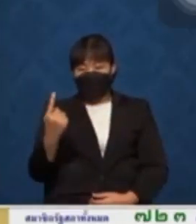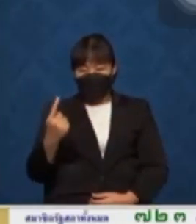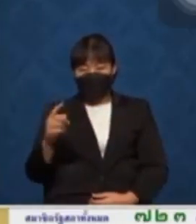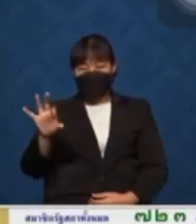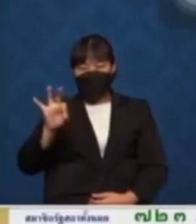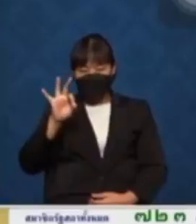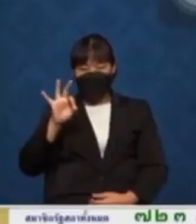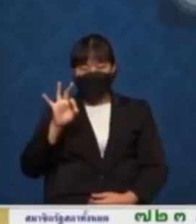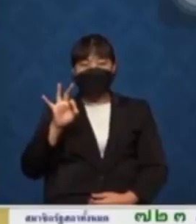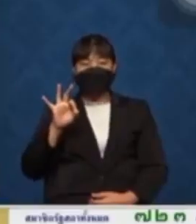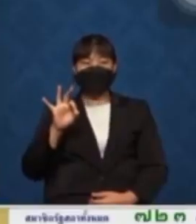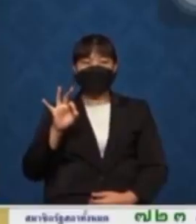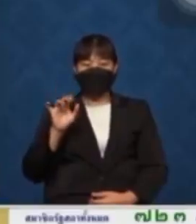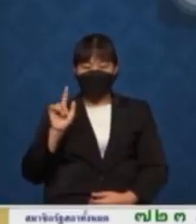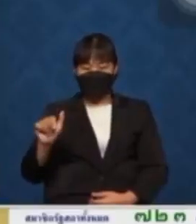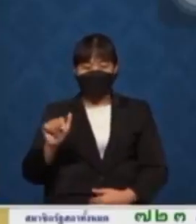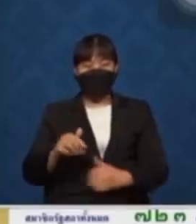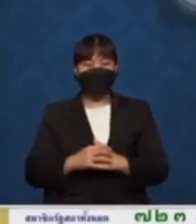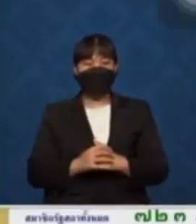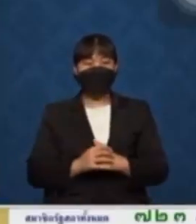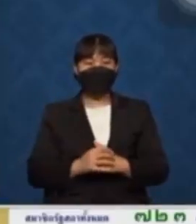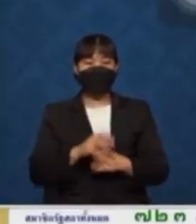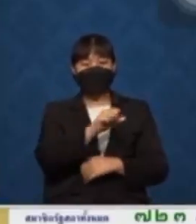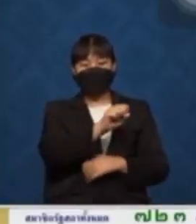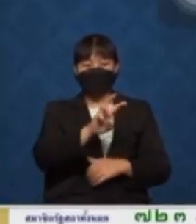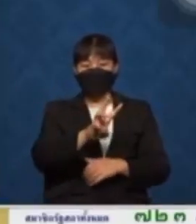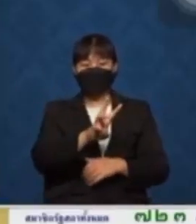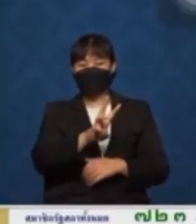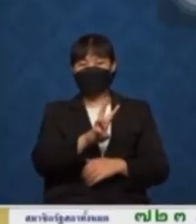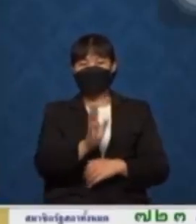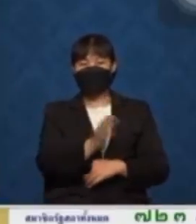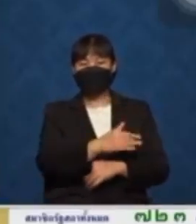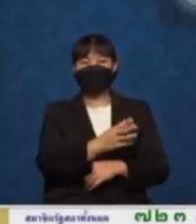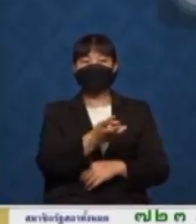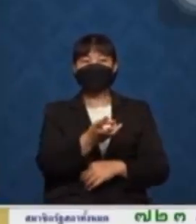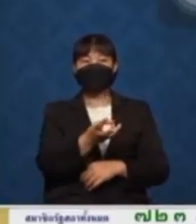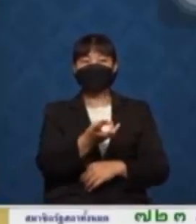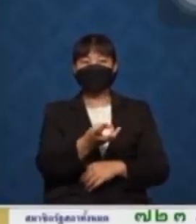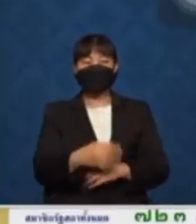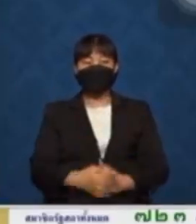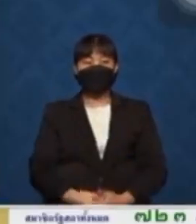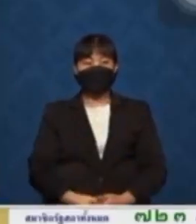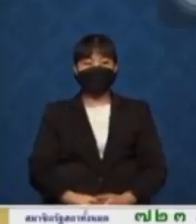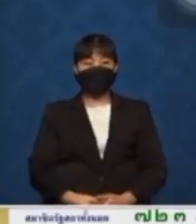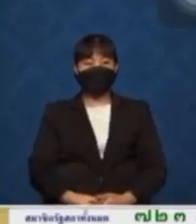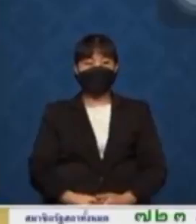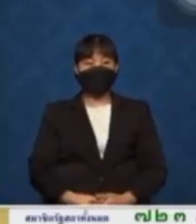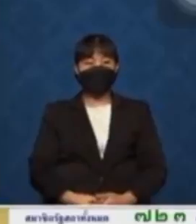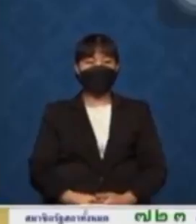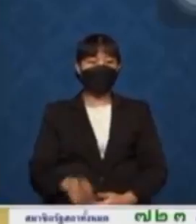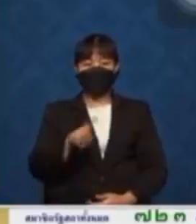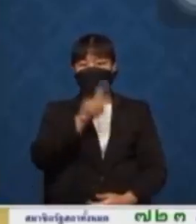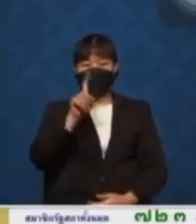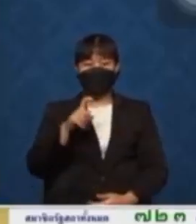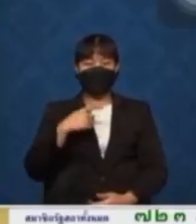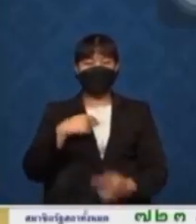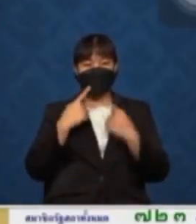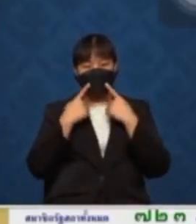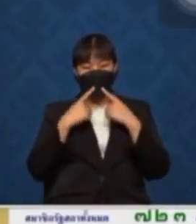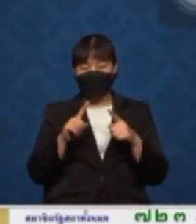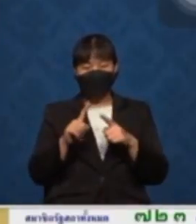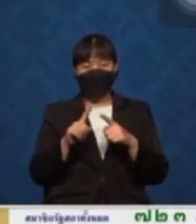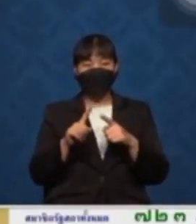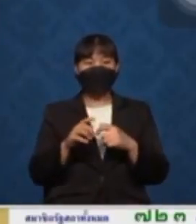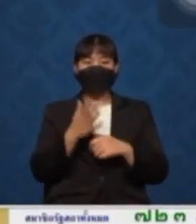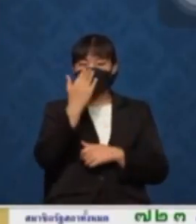เป็นทางเลือกรองเพราะฉะนั้นคำถามที่เราต้องมาพิสูจน์กันในวันนี้นะครับมันอาจจะไม่ใช่คำถามที่ผมต้องมาตอบว่าทำไมถึงต้องยกเลิกสว.แต่มันเป็